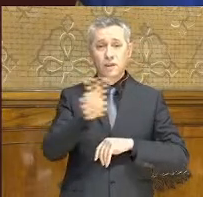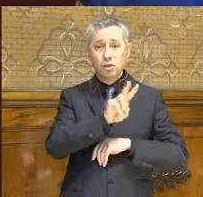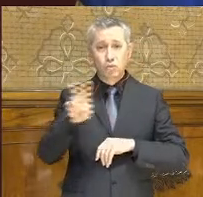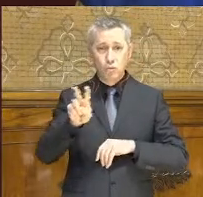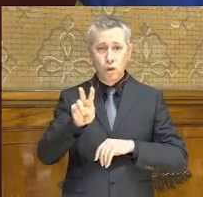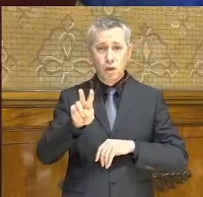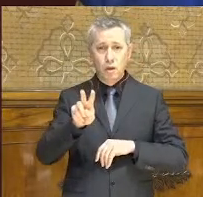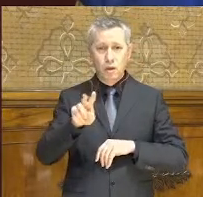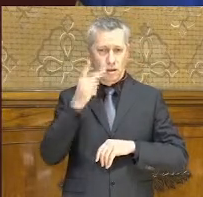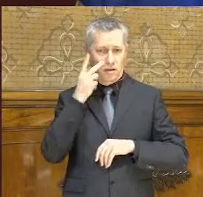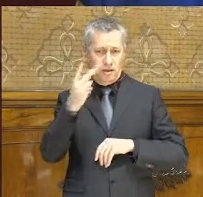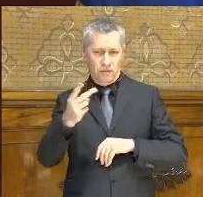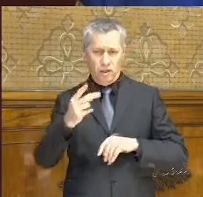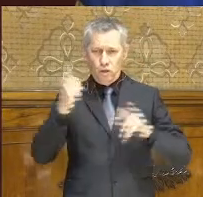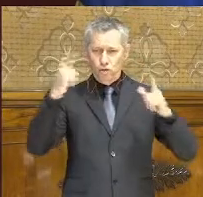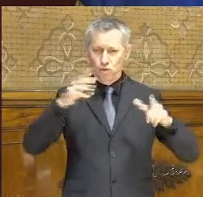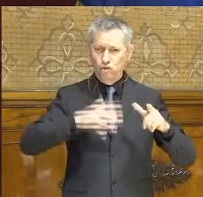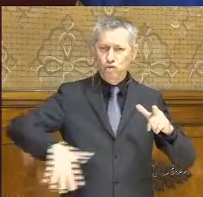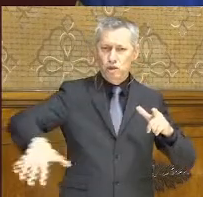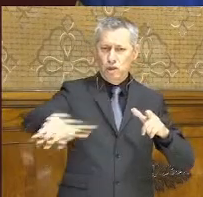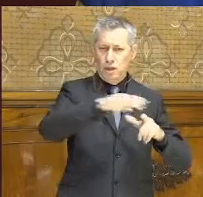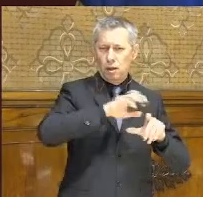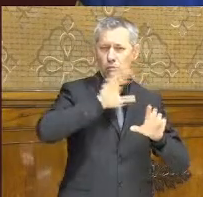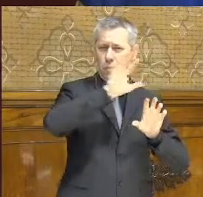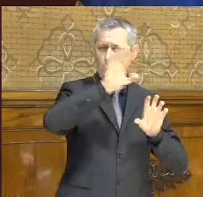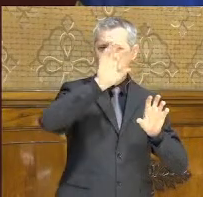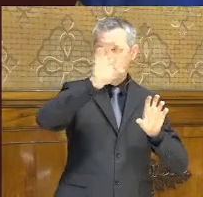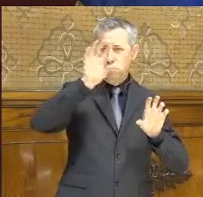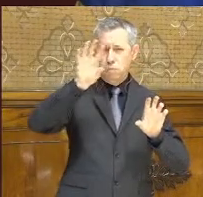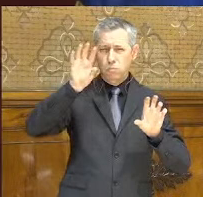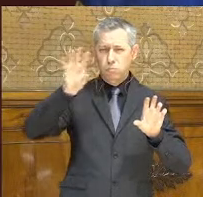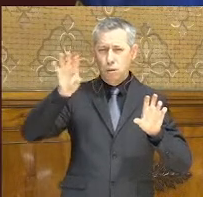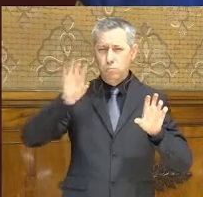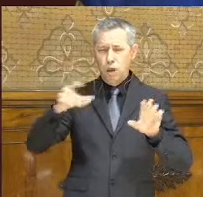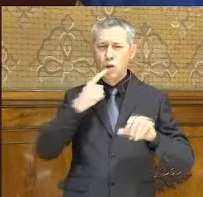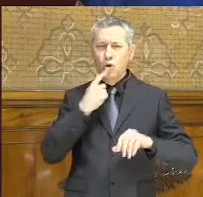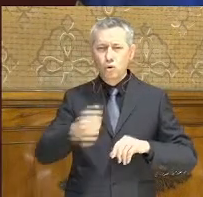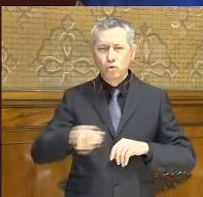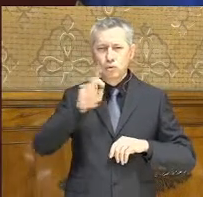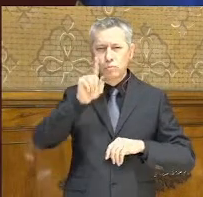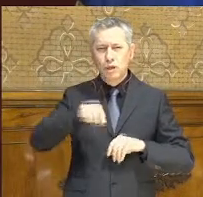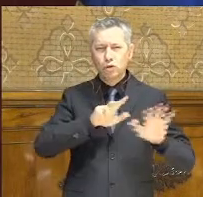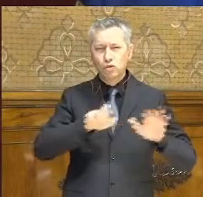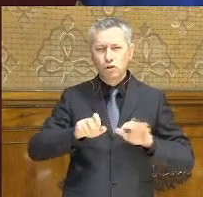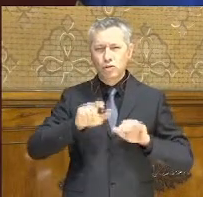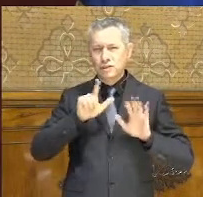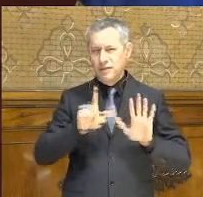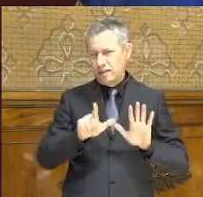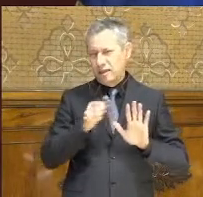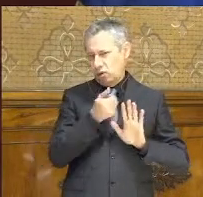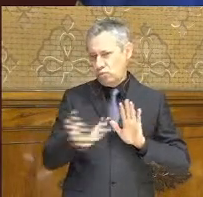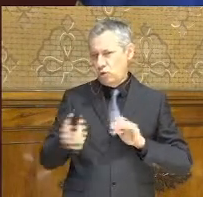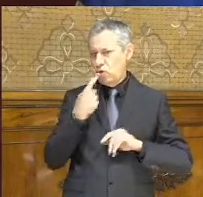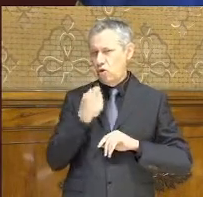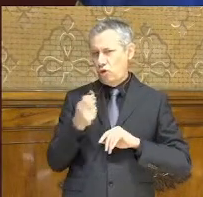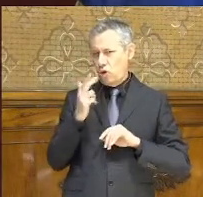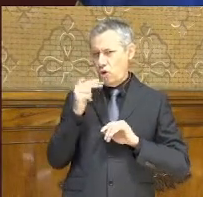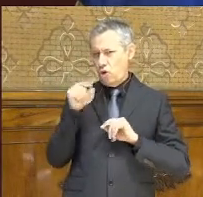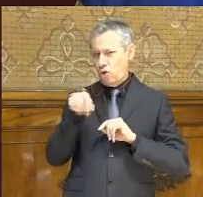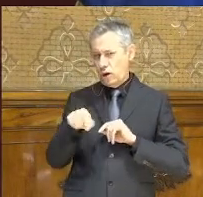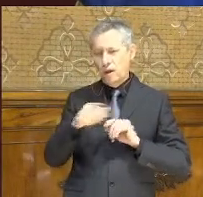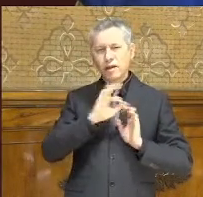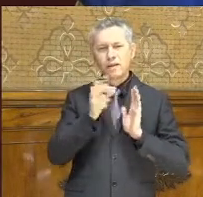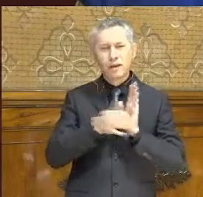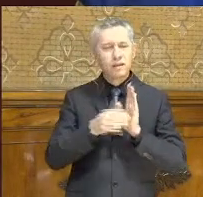ovunque, in una città festosamente pavesata di rosso pantone 1807. È una data iconica, fondamentale per il